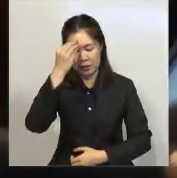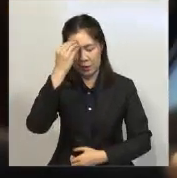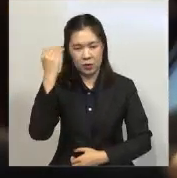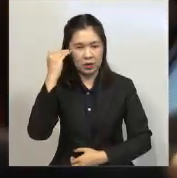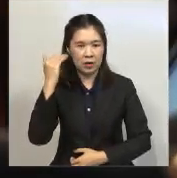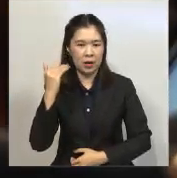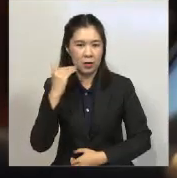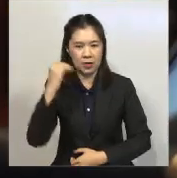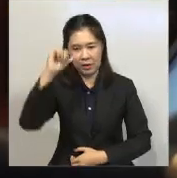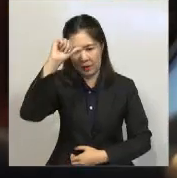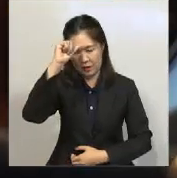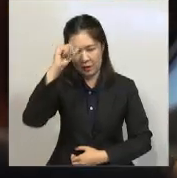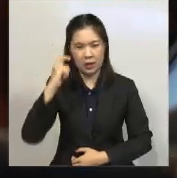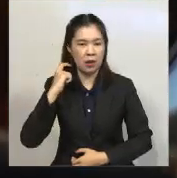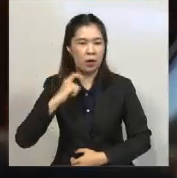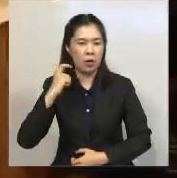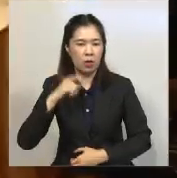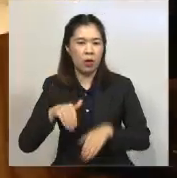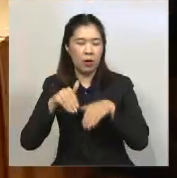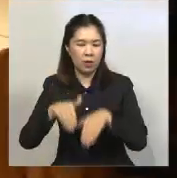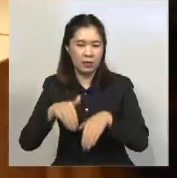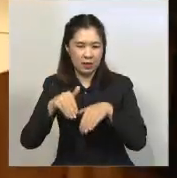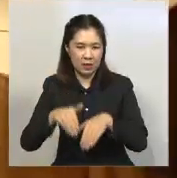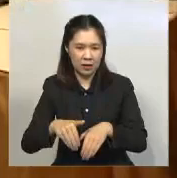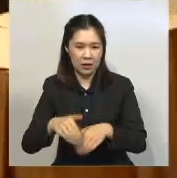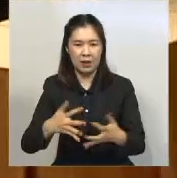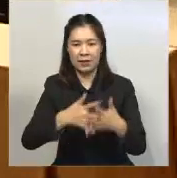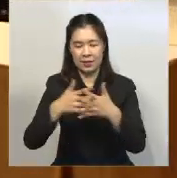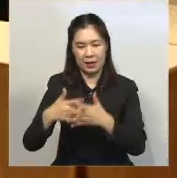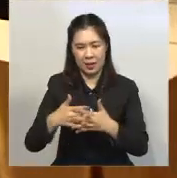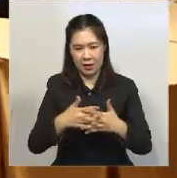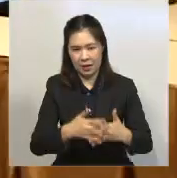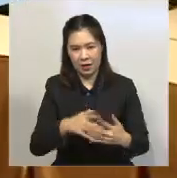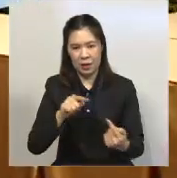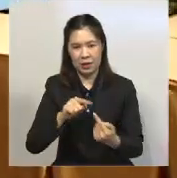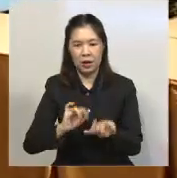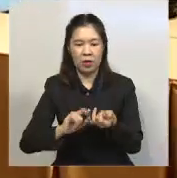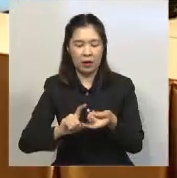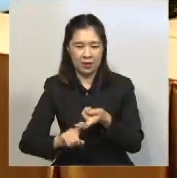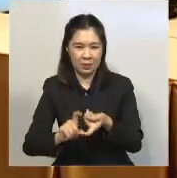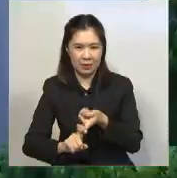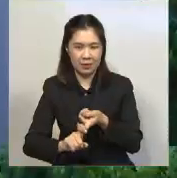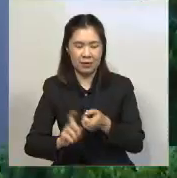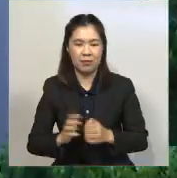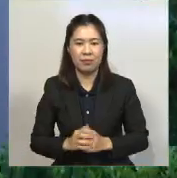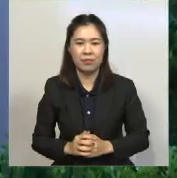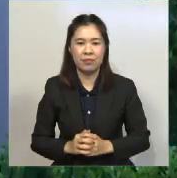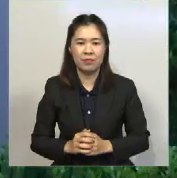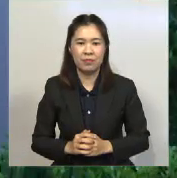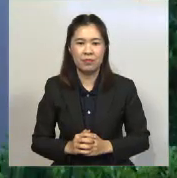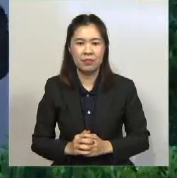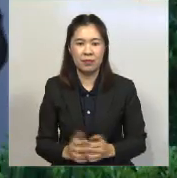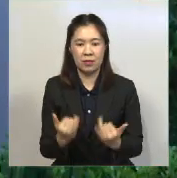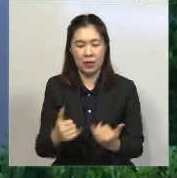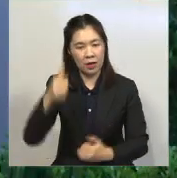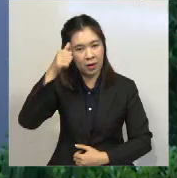ใต้อินเดียฮ่องกงออสเตรเลียนิวซีแลนด์สหรัฐแคนาดาและรัสเซีย ค่ะและตลอดการประชุม